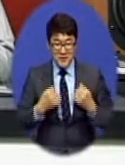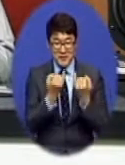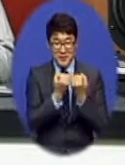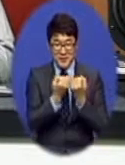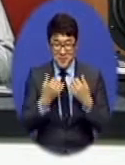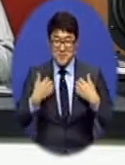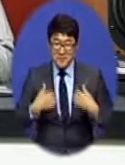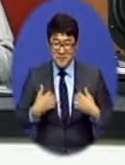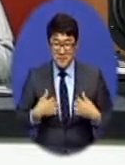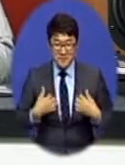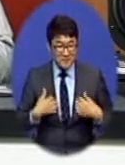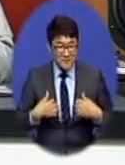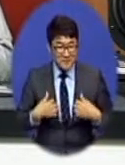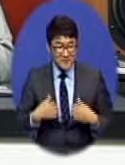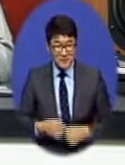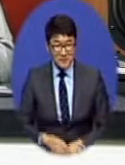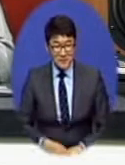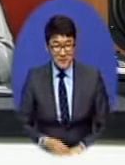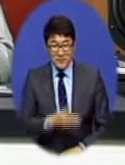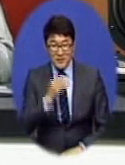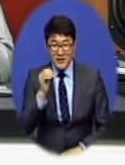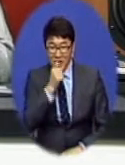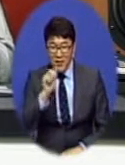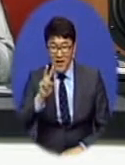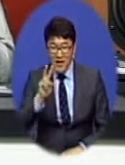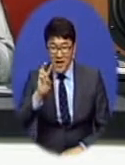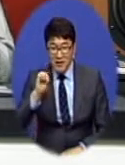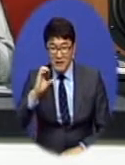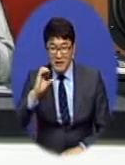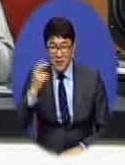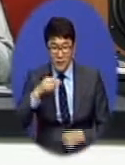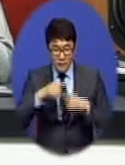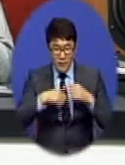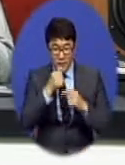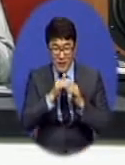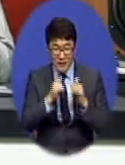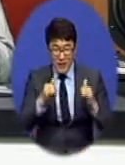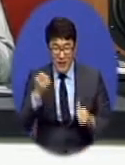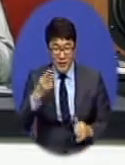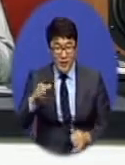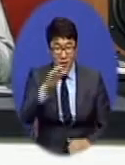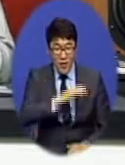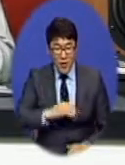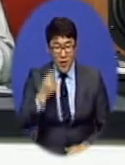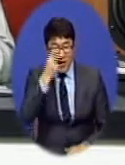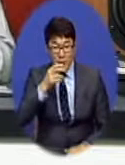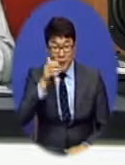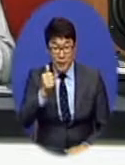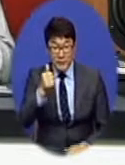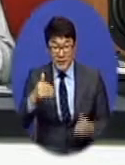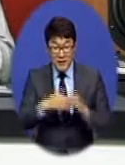네. 반갑습니다. 네. 네, 우리 사이자 여러분, 네. 수아 선생님, 그리고 우리 PD 선생님들,